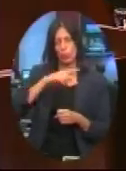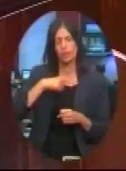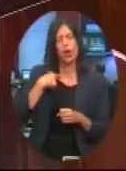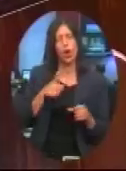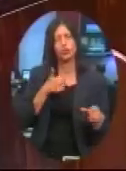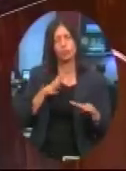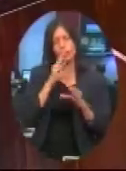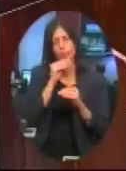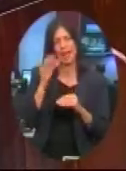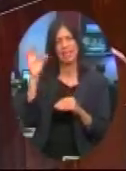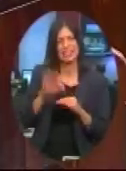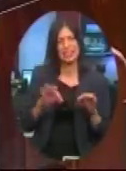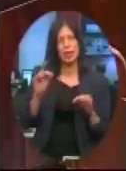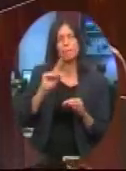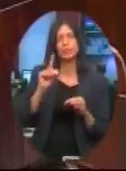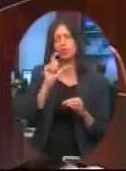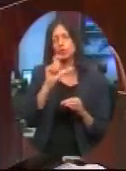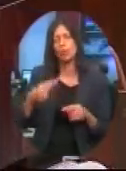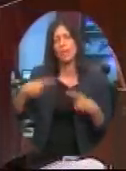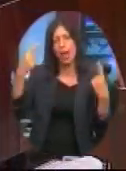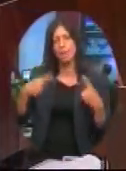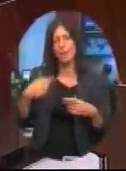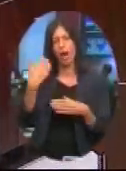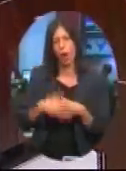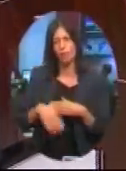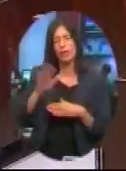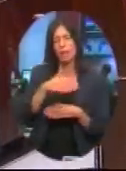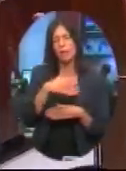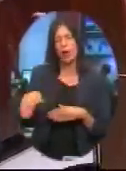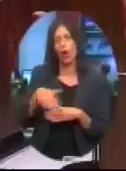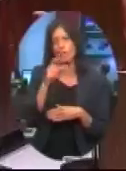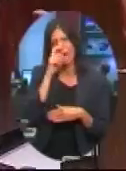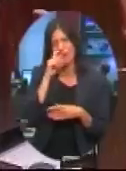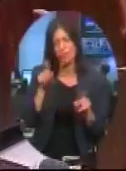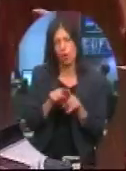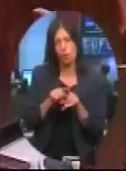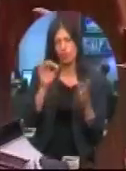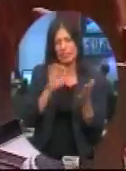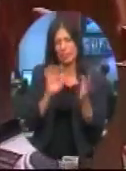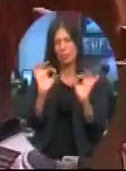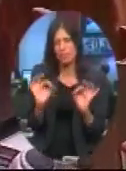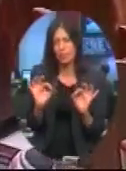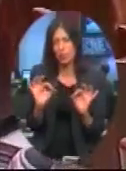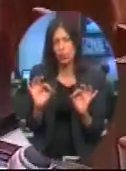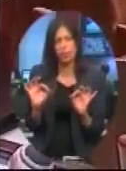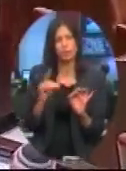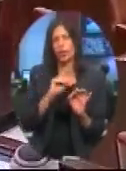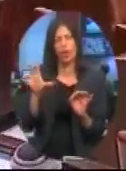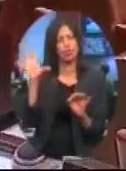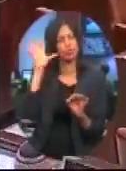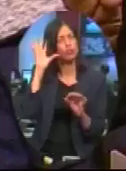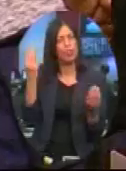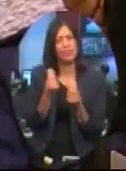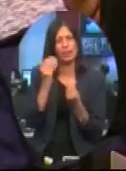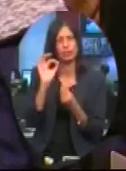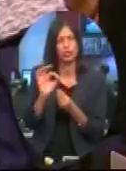הסתה, מי שהואשמו בימים האחרונים גם ברחוב הערבי, באותו הסעיף בדיוק, לא טרחו אפילו לשמוע את דבריו.